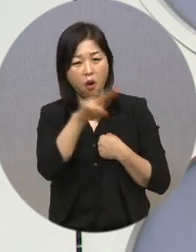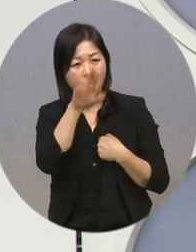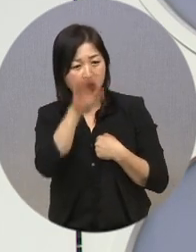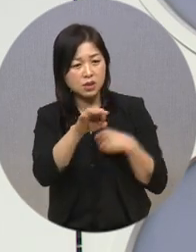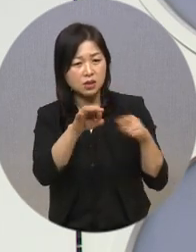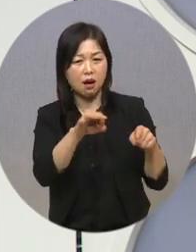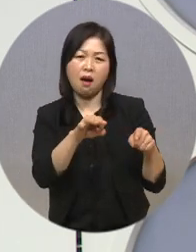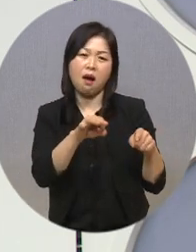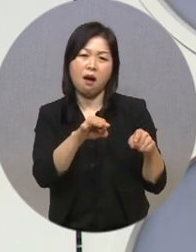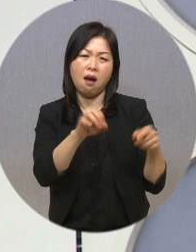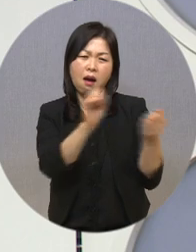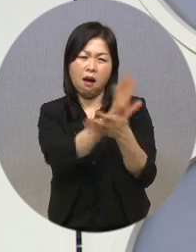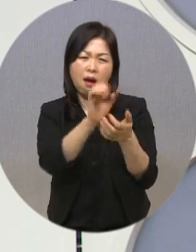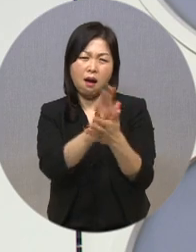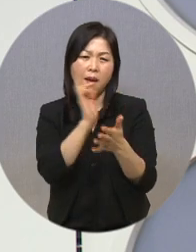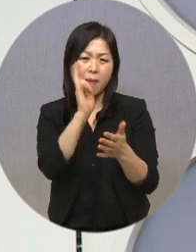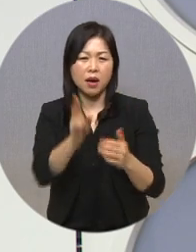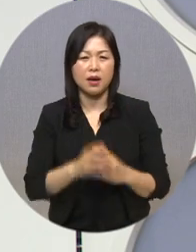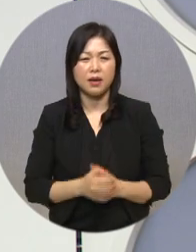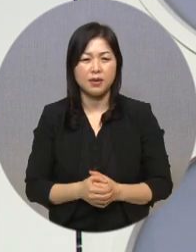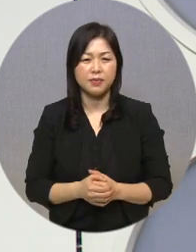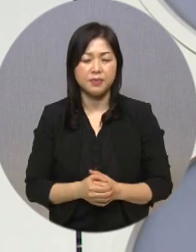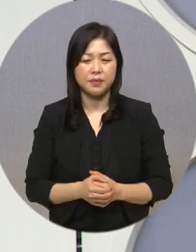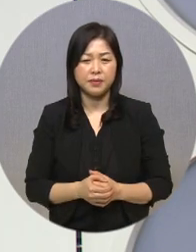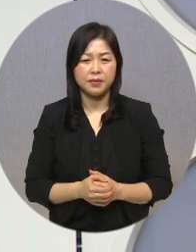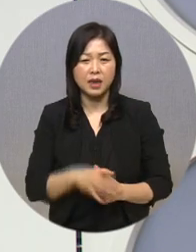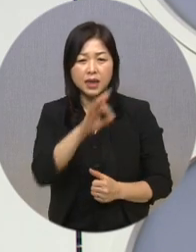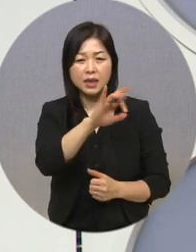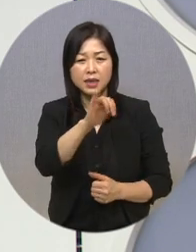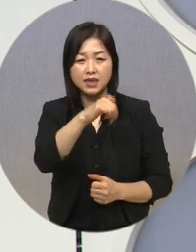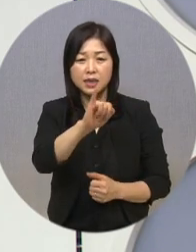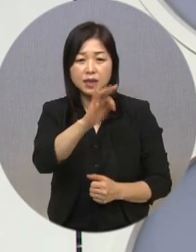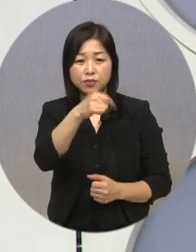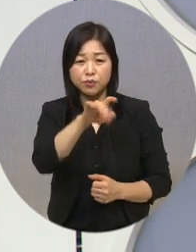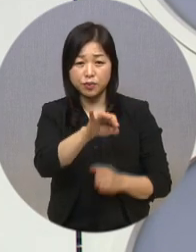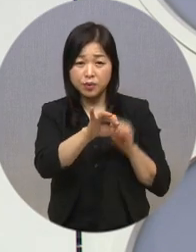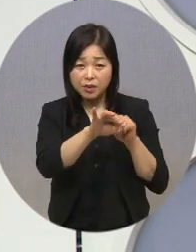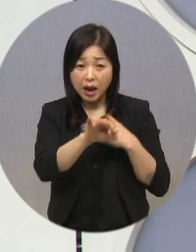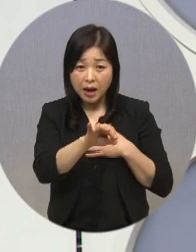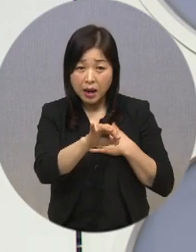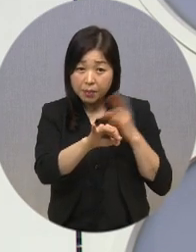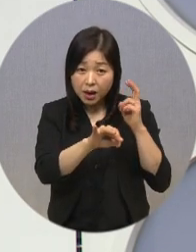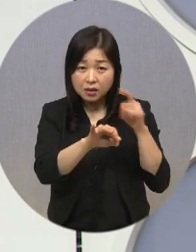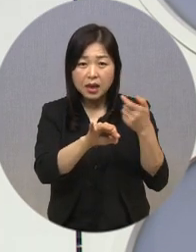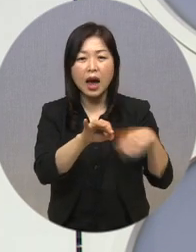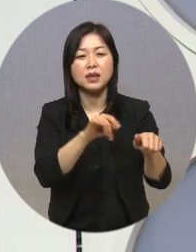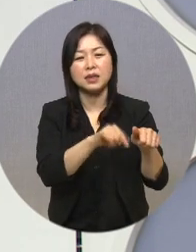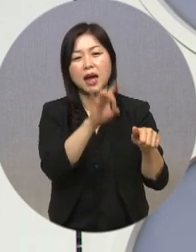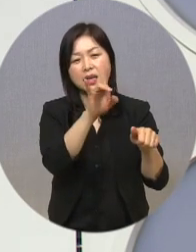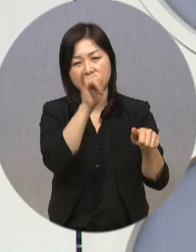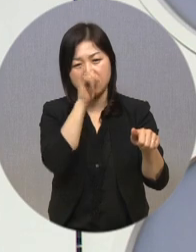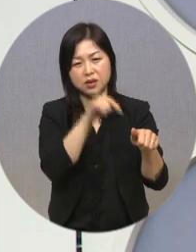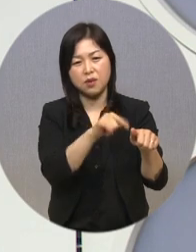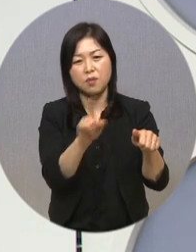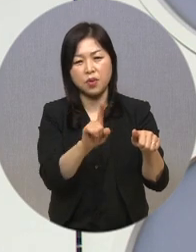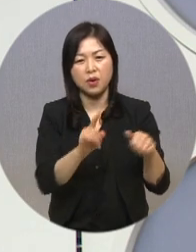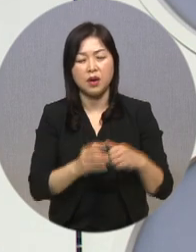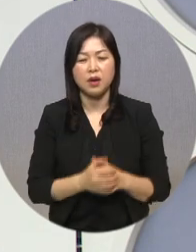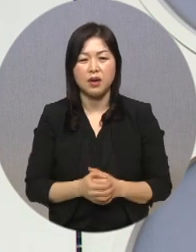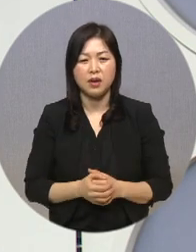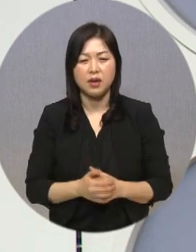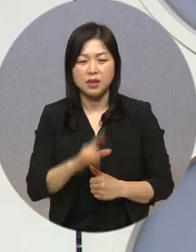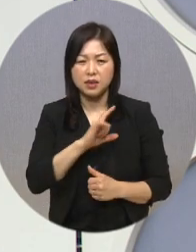엉망진창입니다. 근데 마침 그때 이기복이라는 사람 아는지 모르겠어요. 그 사람이 아들이 하나 있습니다. 이거 이름